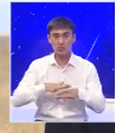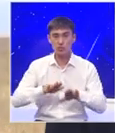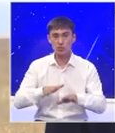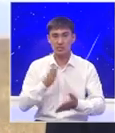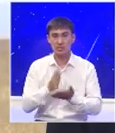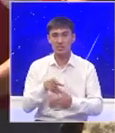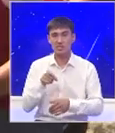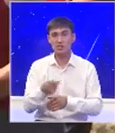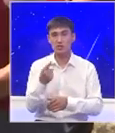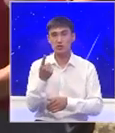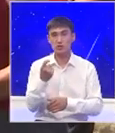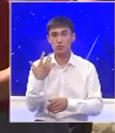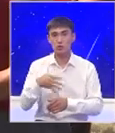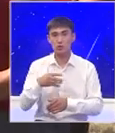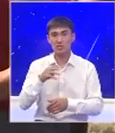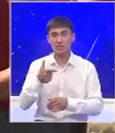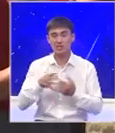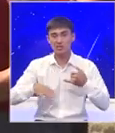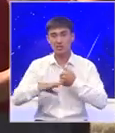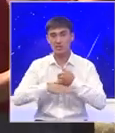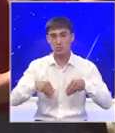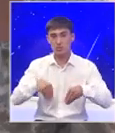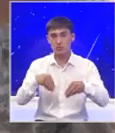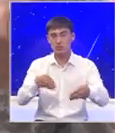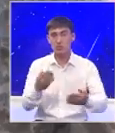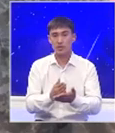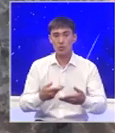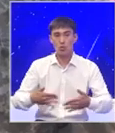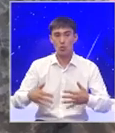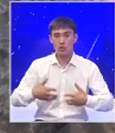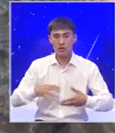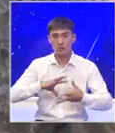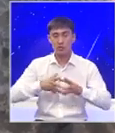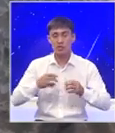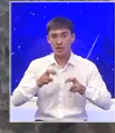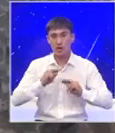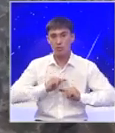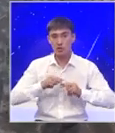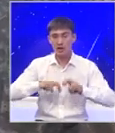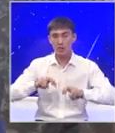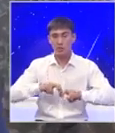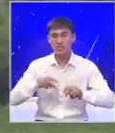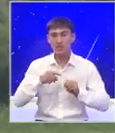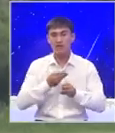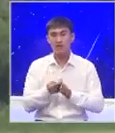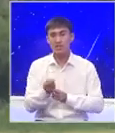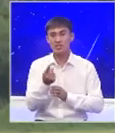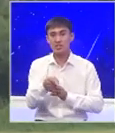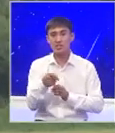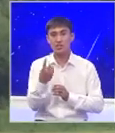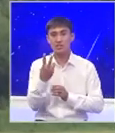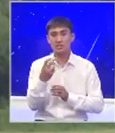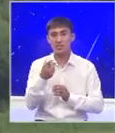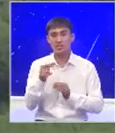имеется 1140 гектаров пастбищных угодий. В этом году в результате работы комиссии выделено еще 1200 гектаров